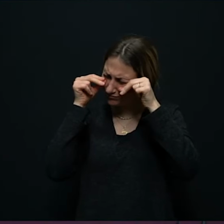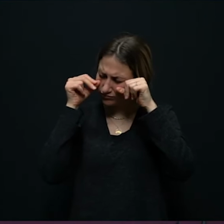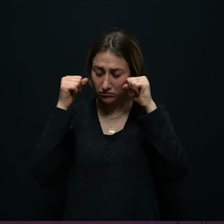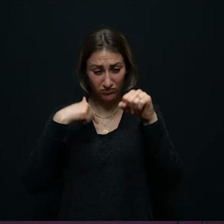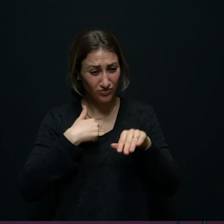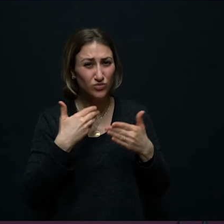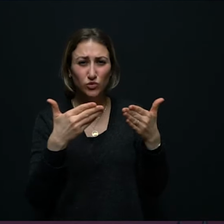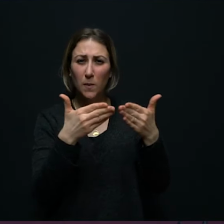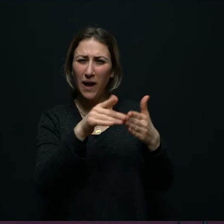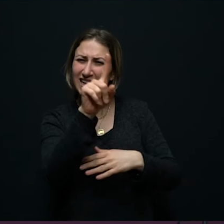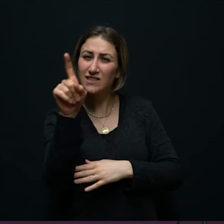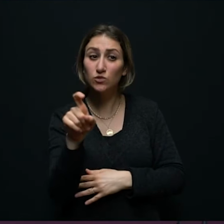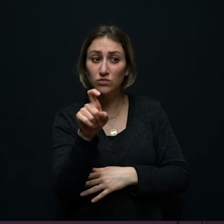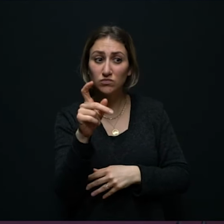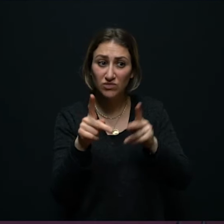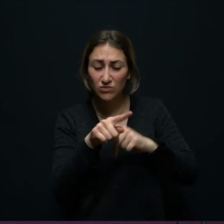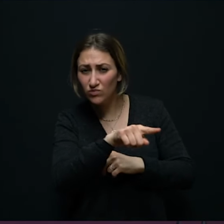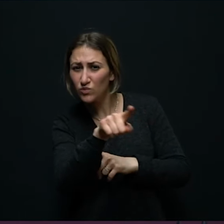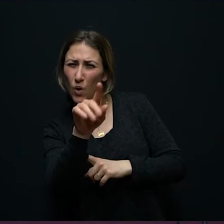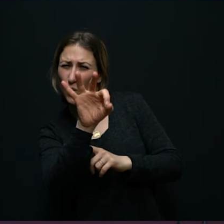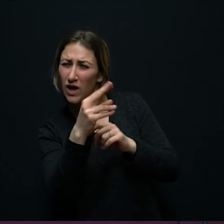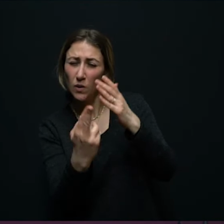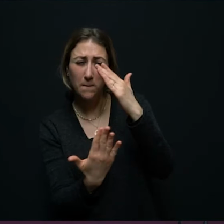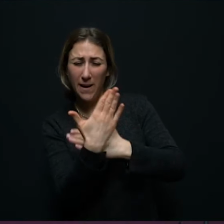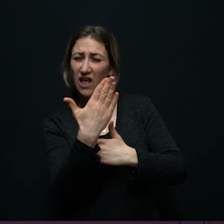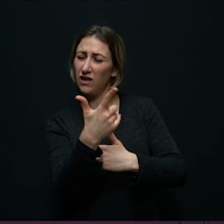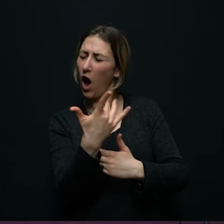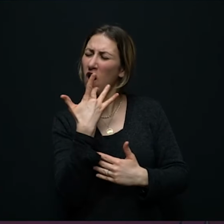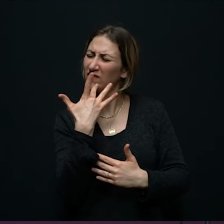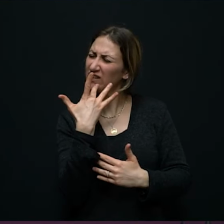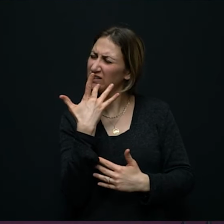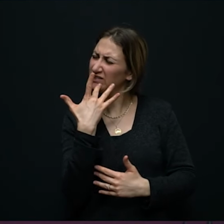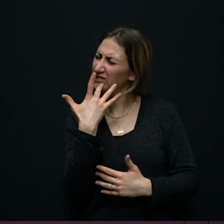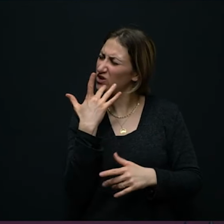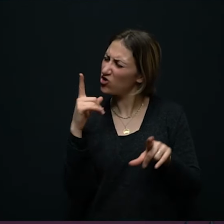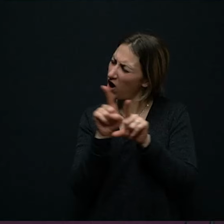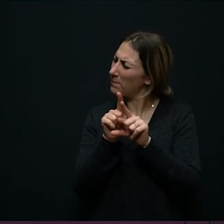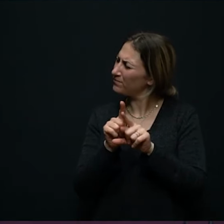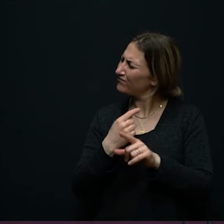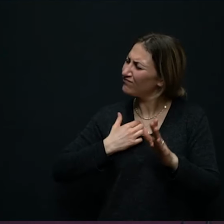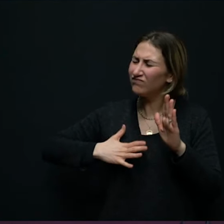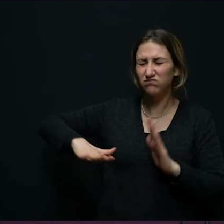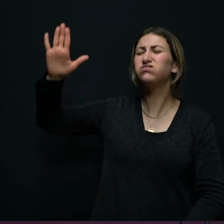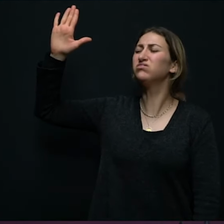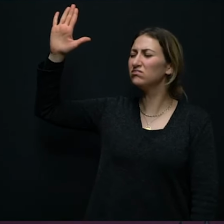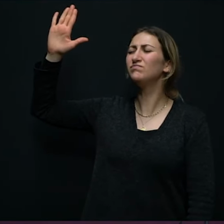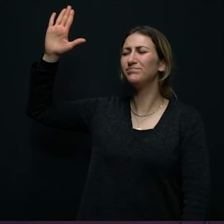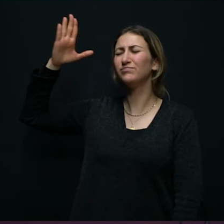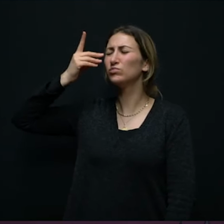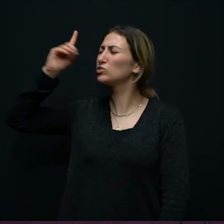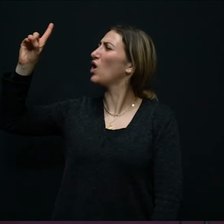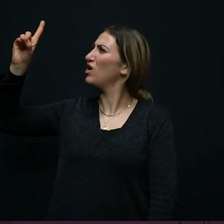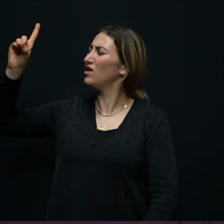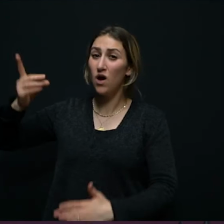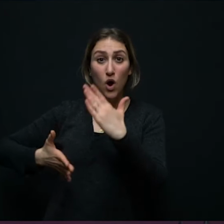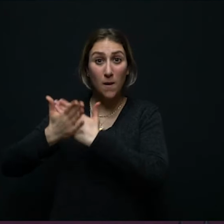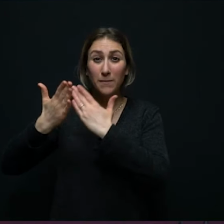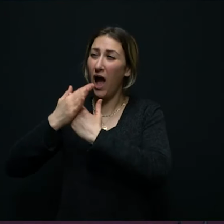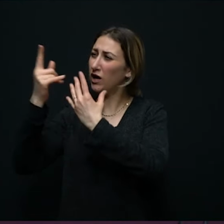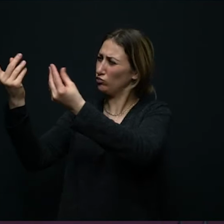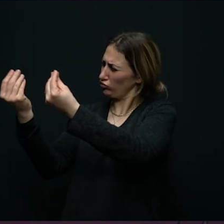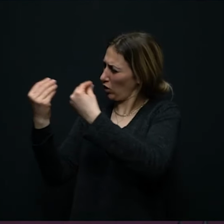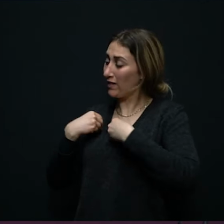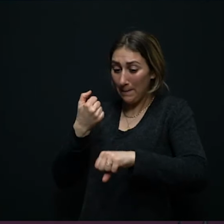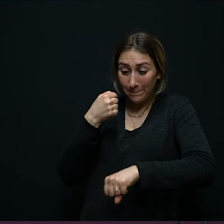matin tu veux dire adieu oui seigneur sors moi de ma prison sur moi de ma léthargie sors moi de mon sommeil